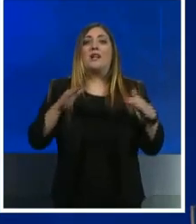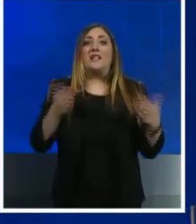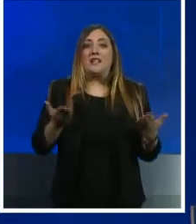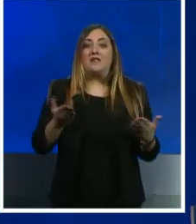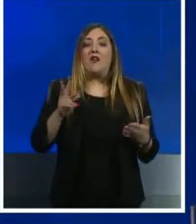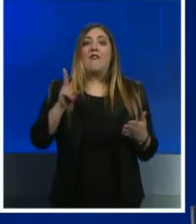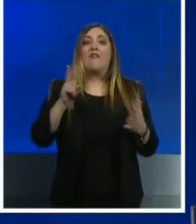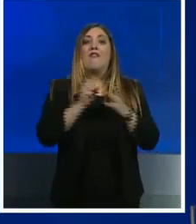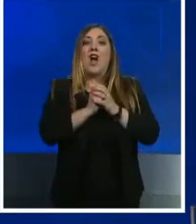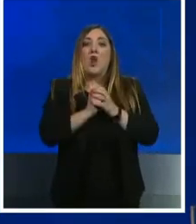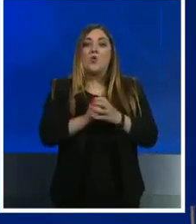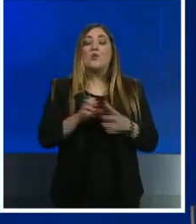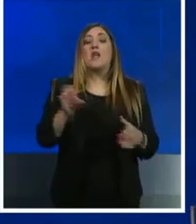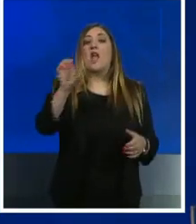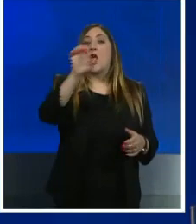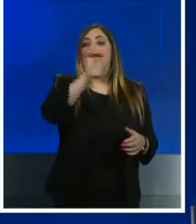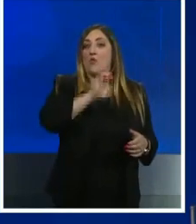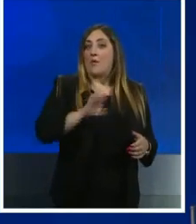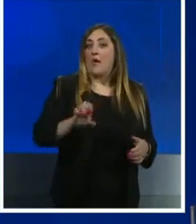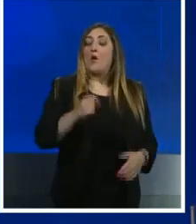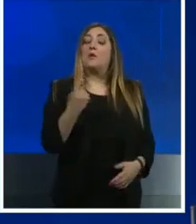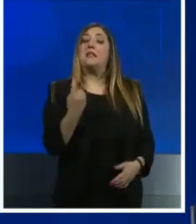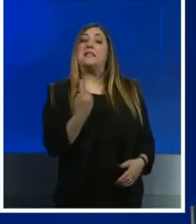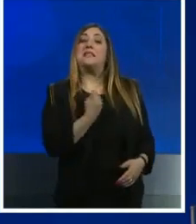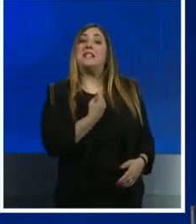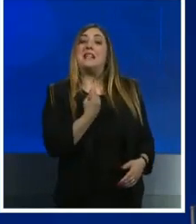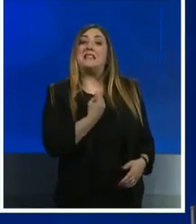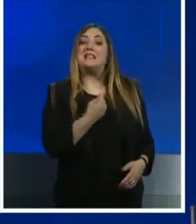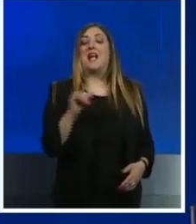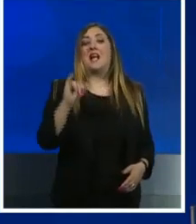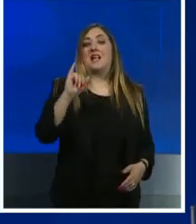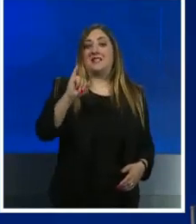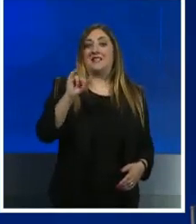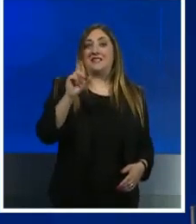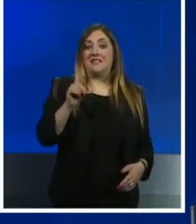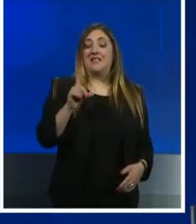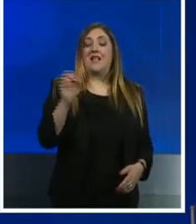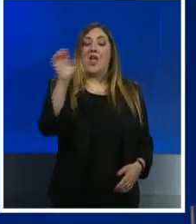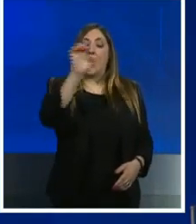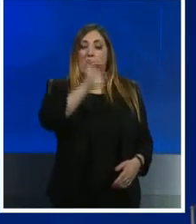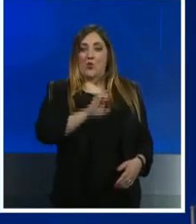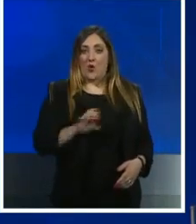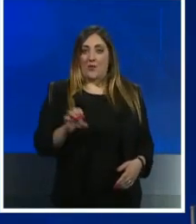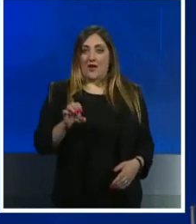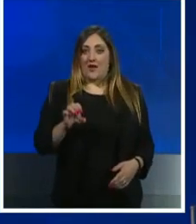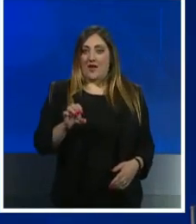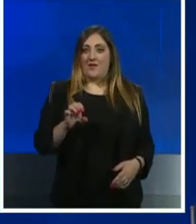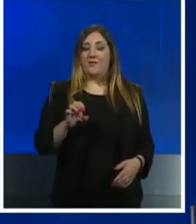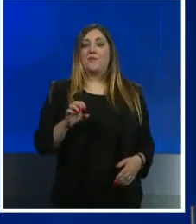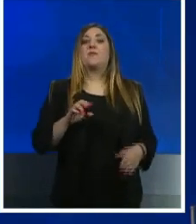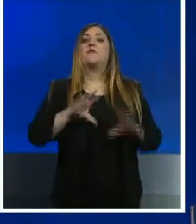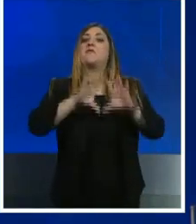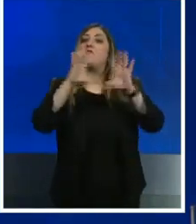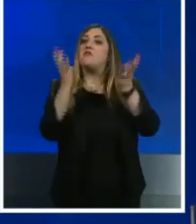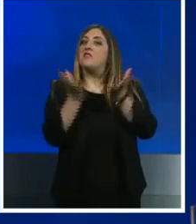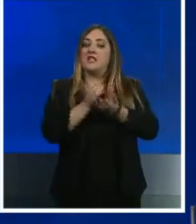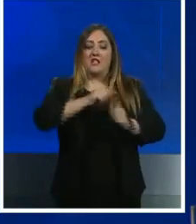Ewropej, bis-saħħa tal-identità Ewropea anke f'dinja globalizzata li hija